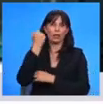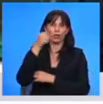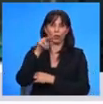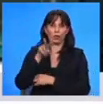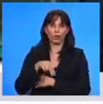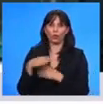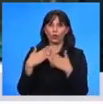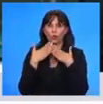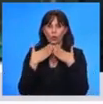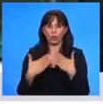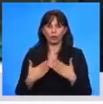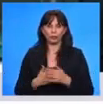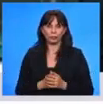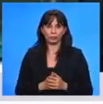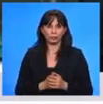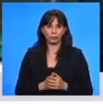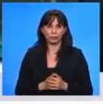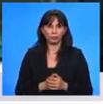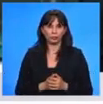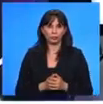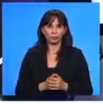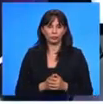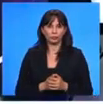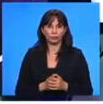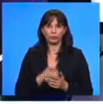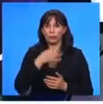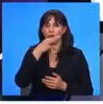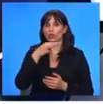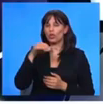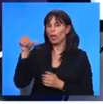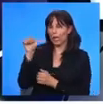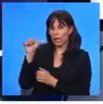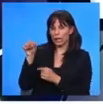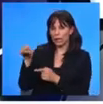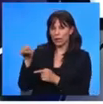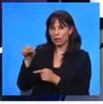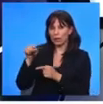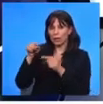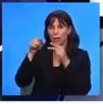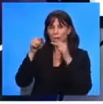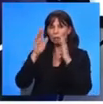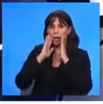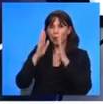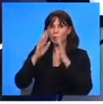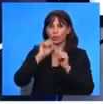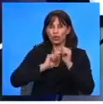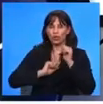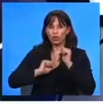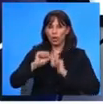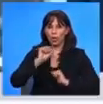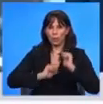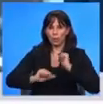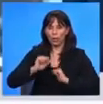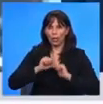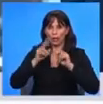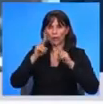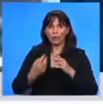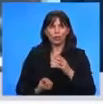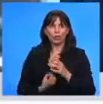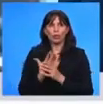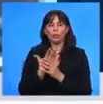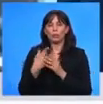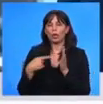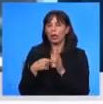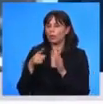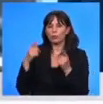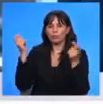תודה רבה. כן, כן. איריס, את מאמינה שמתוך כאב אפשר לצמוח? כי אחד הדברים שאת מדהימה אותי בהם,